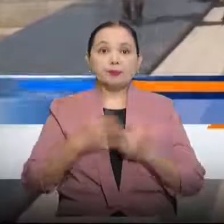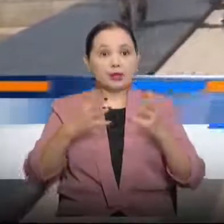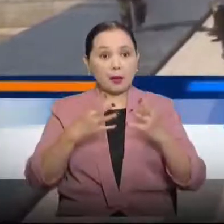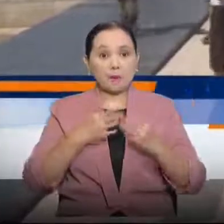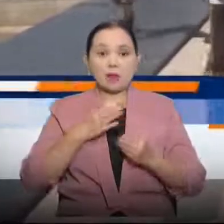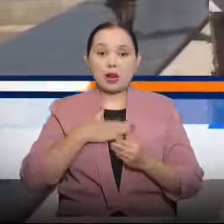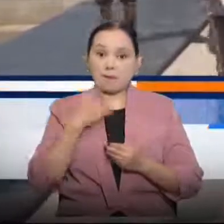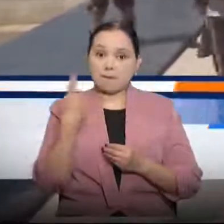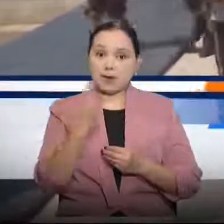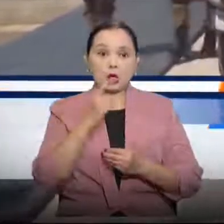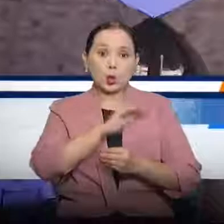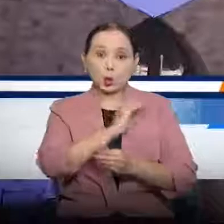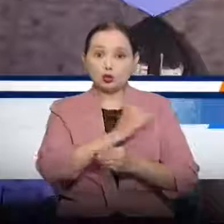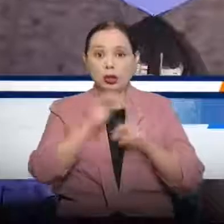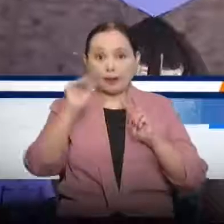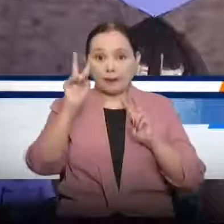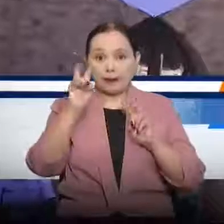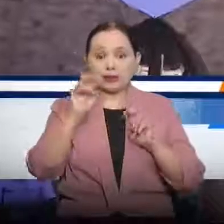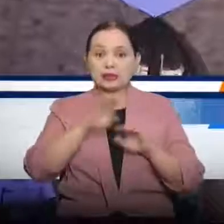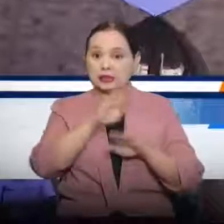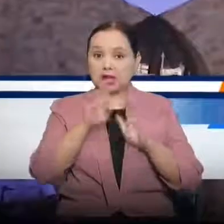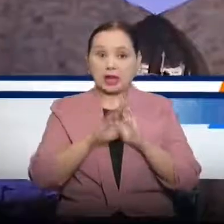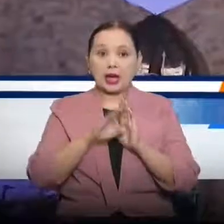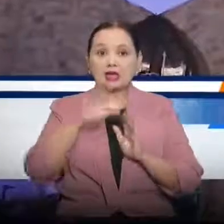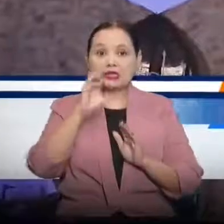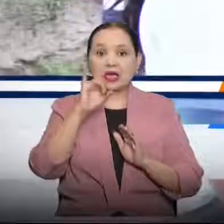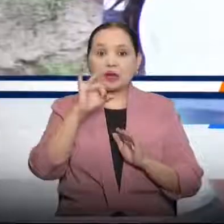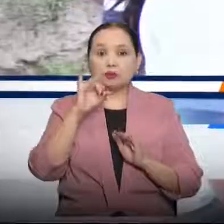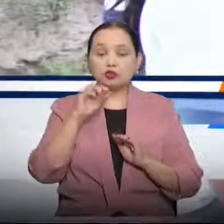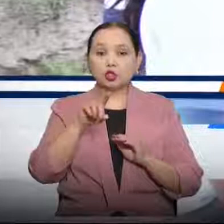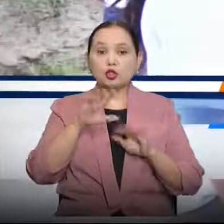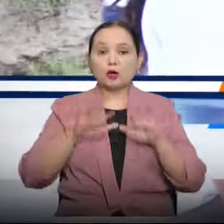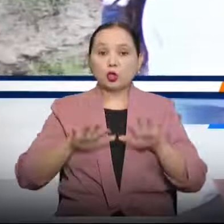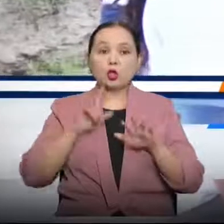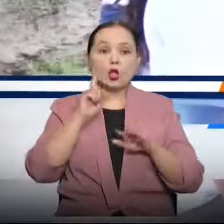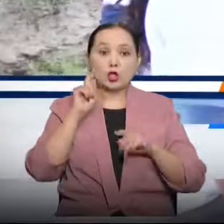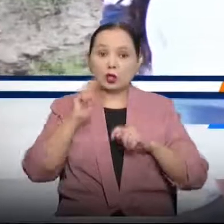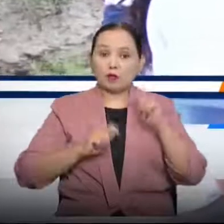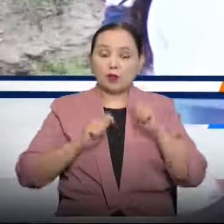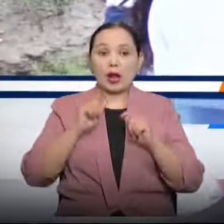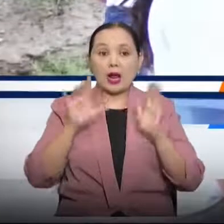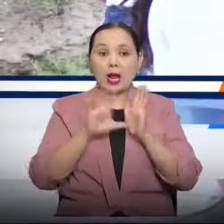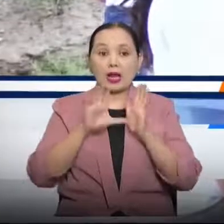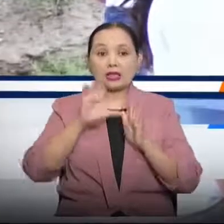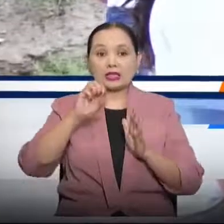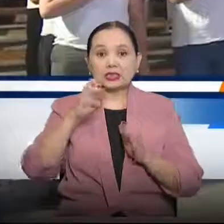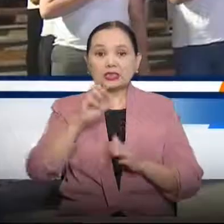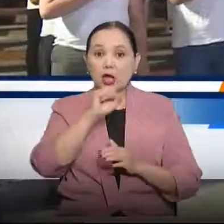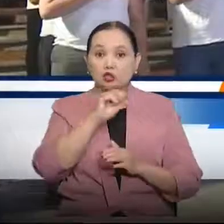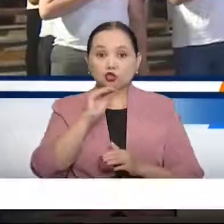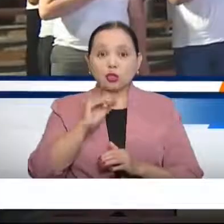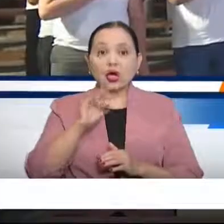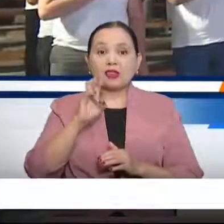Birgalikda biz bir kuchmiz. Ana shu shior ostida Sarmishsoy darasi bag'rida o'tkazilgan xalqaro yoshlar forumi, Issiqlik elektr stantsiyalari aktsiyadorlik jamiyati,